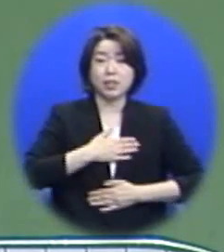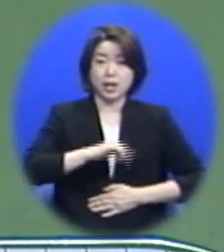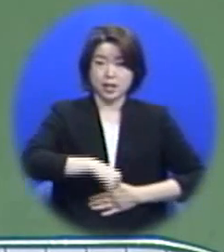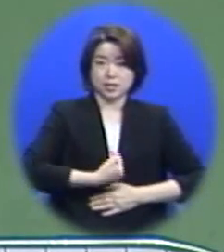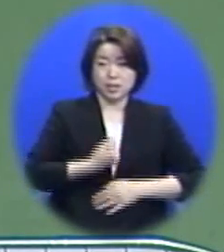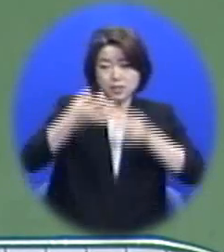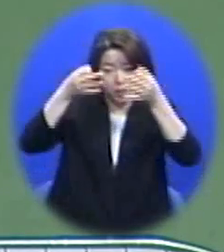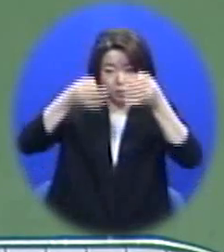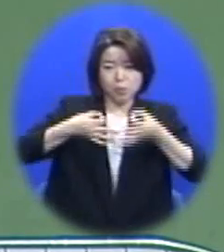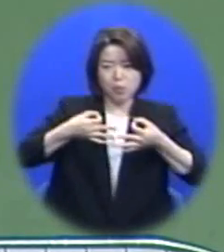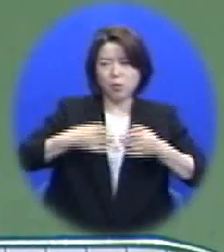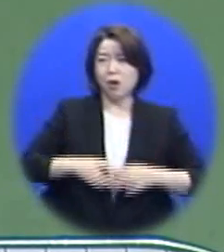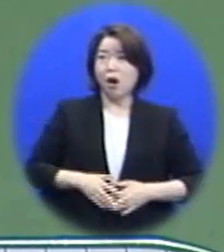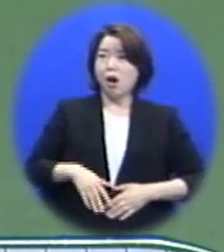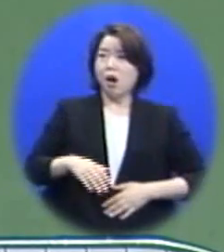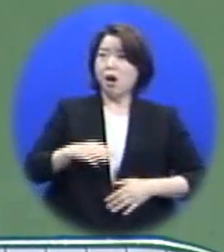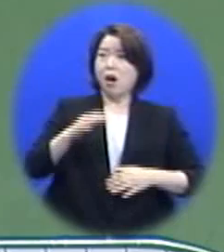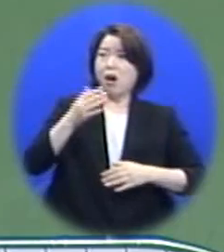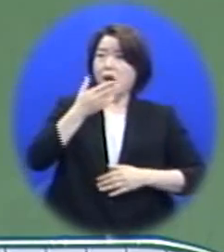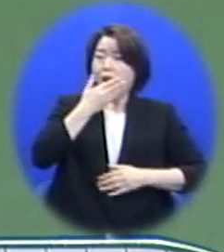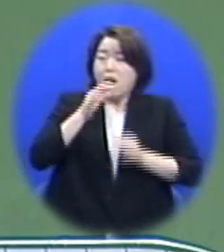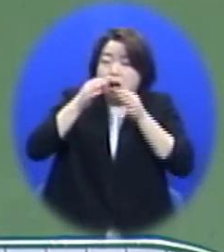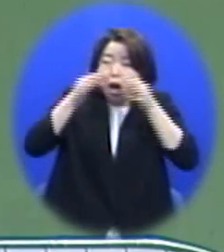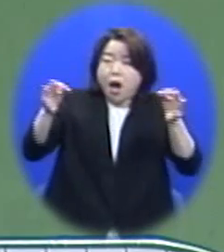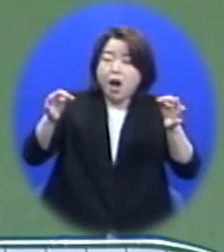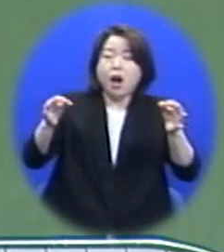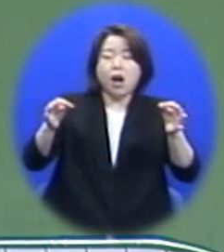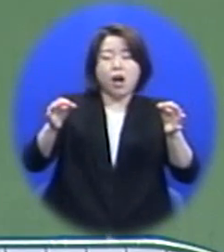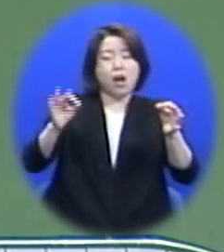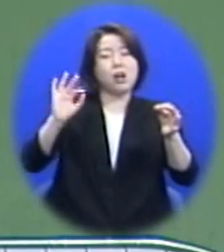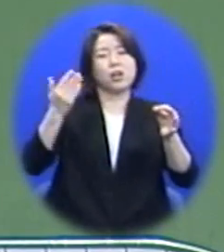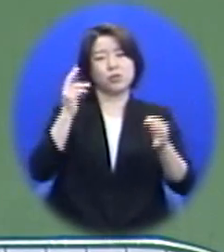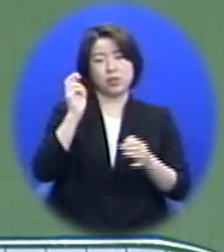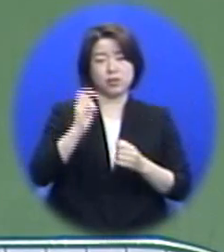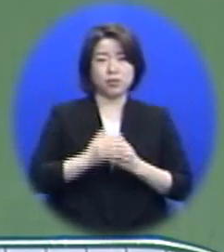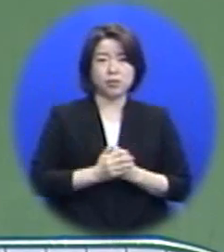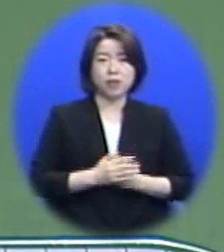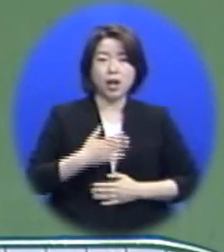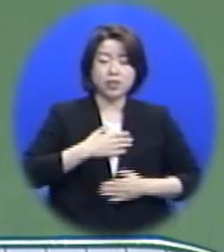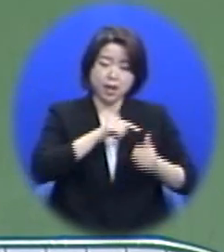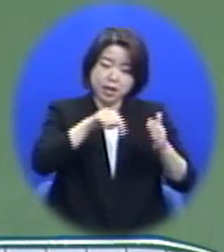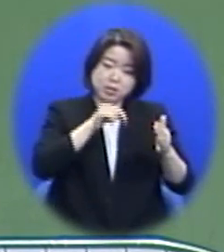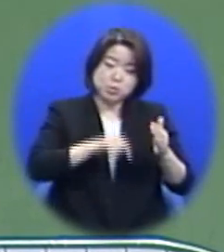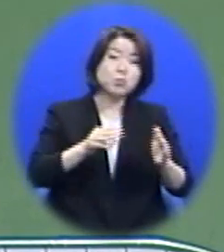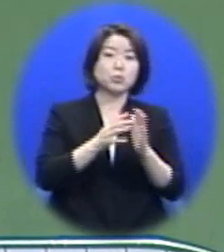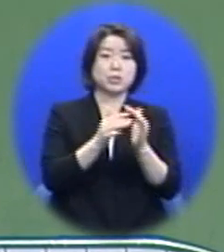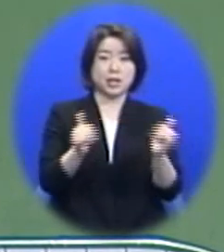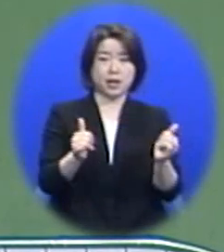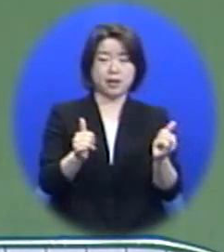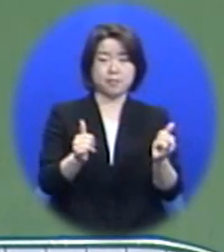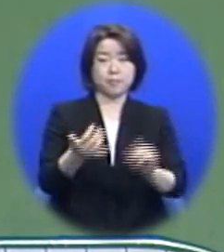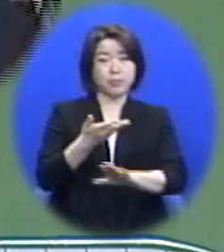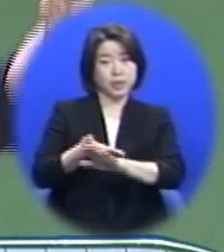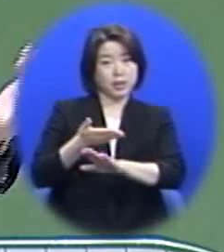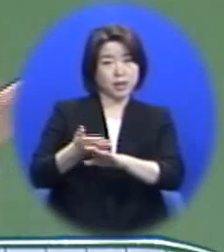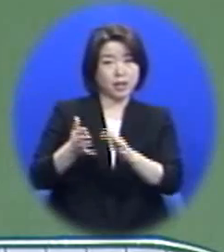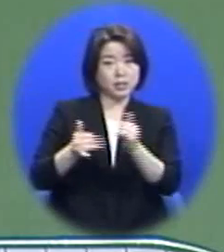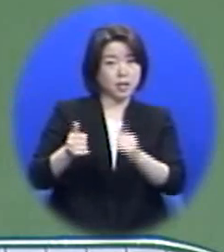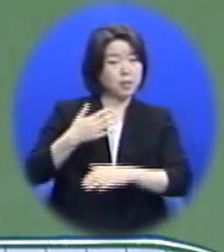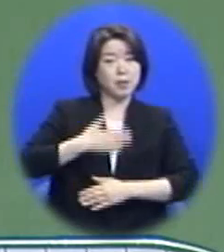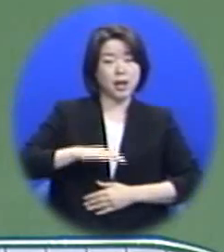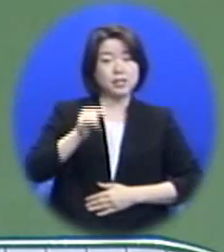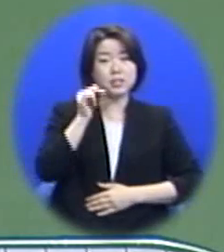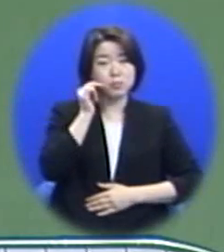보고 악하고 비명을지를 수밖에 없습니다 내 속 사람 다른 사람은 전혀 알지